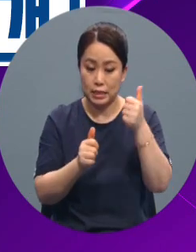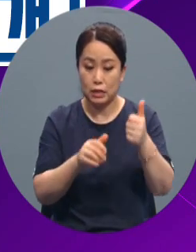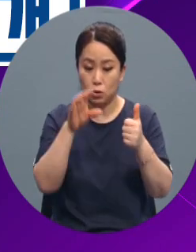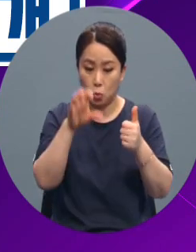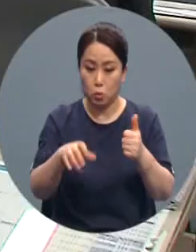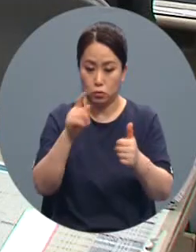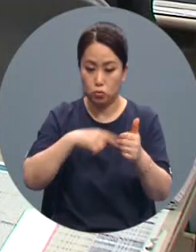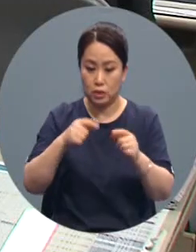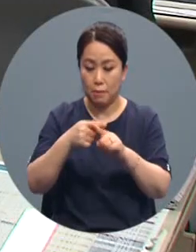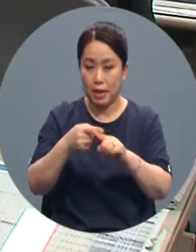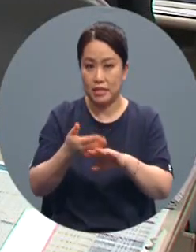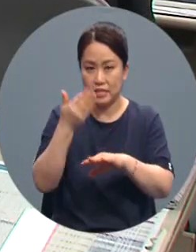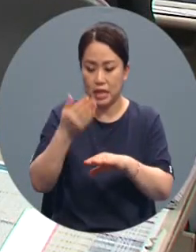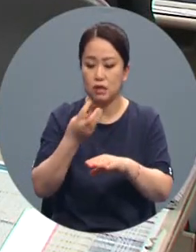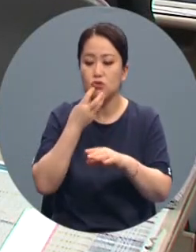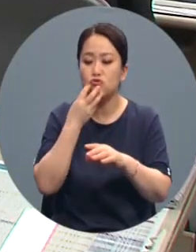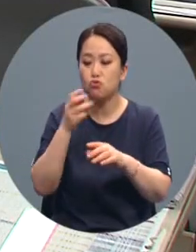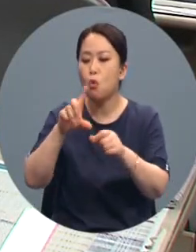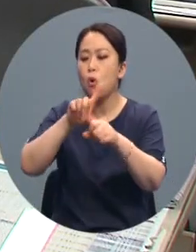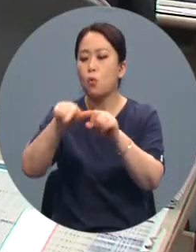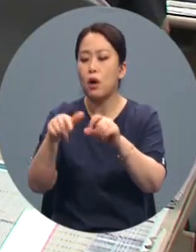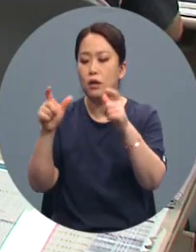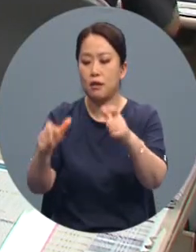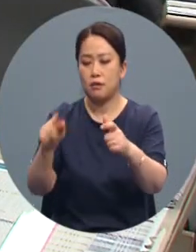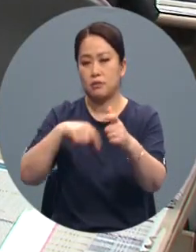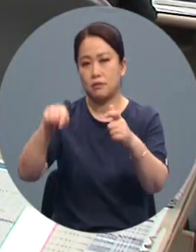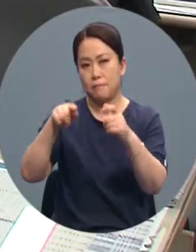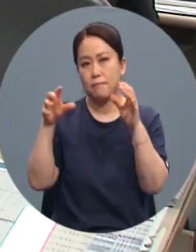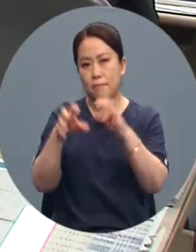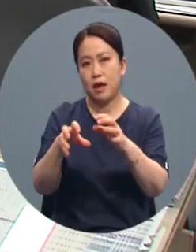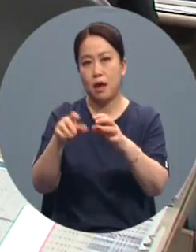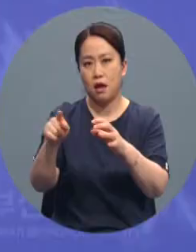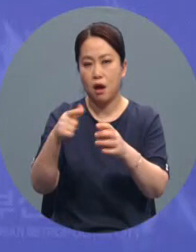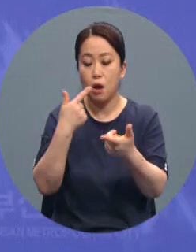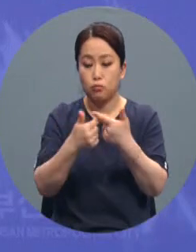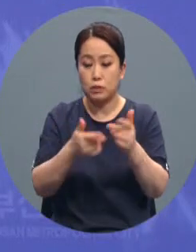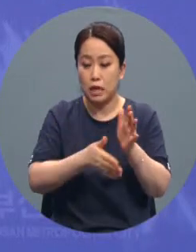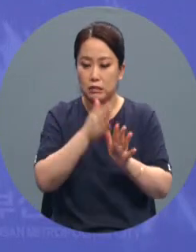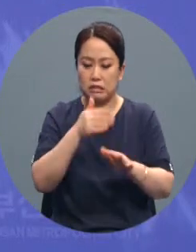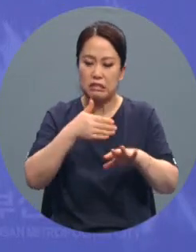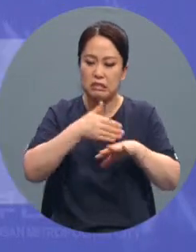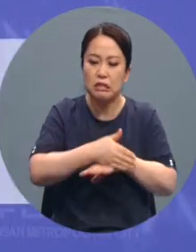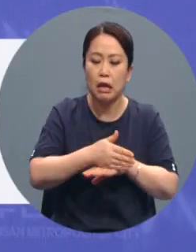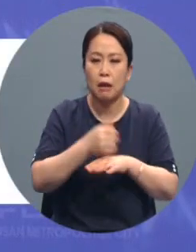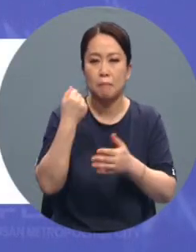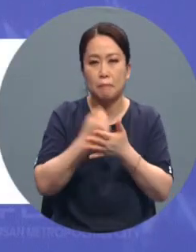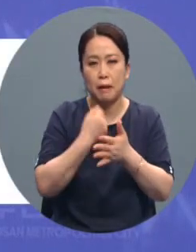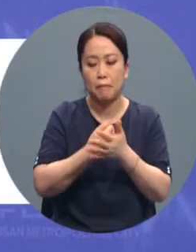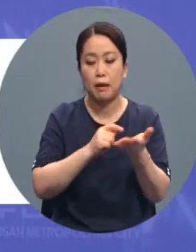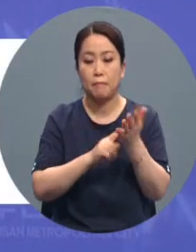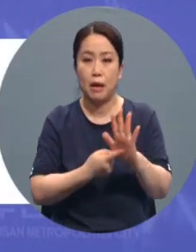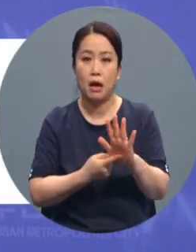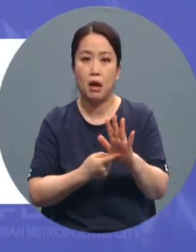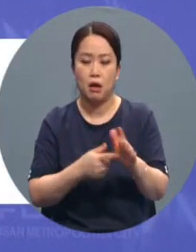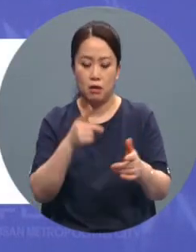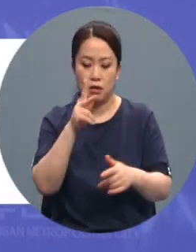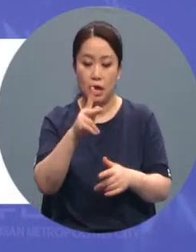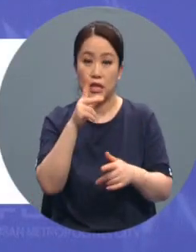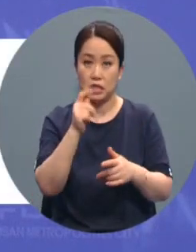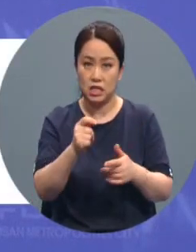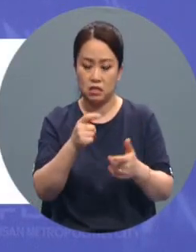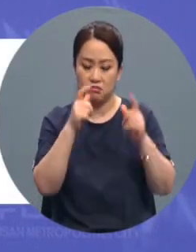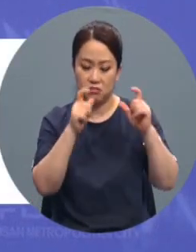맞았습니다. 부산시는 뒤늦게 유감 표명을 했습니다. KT는 지역 사회를 무시하고